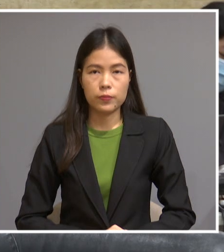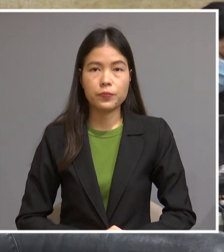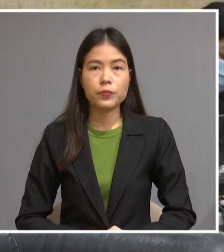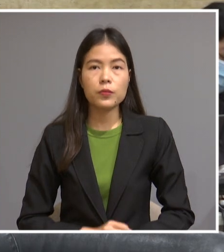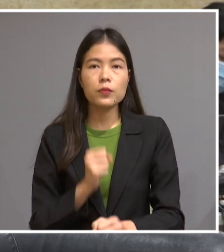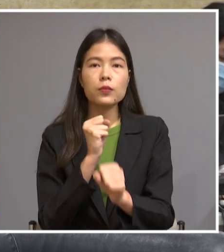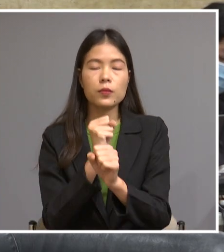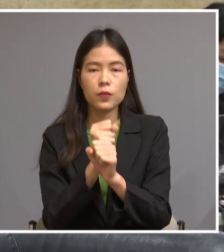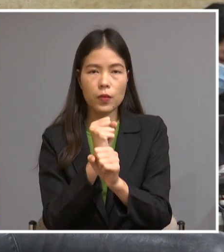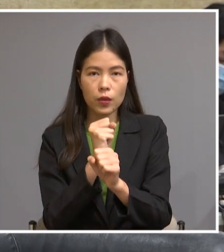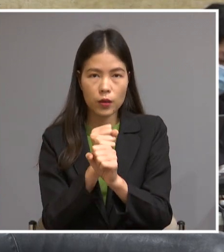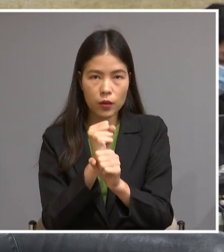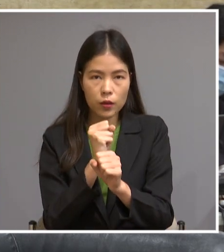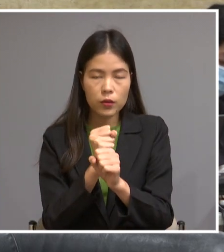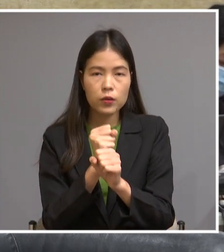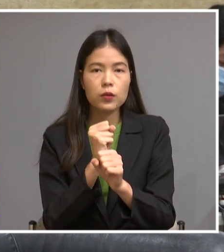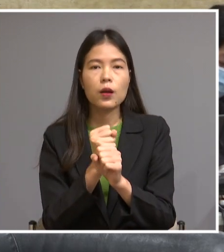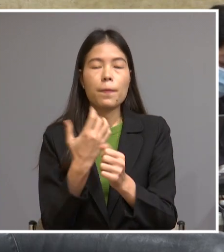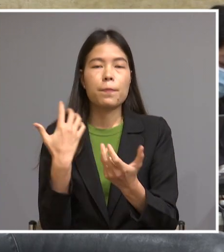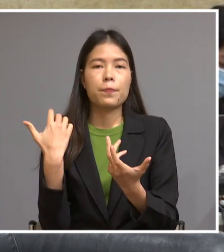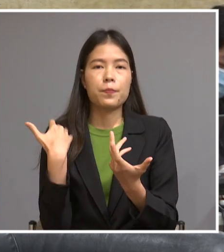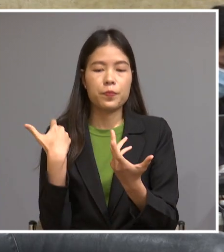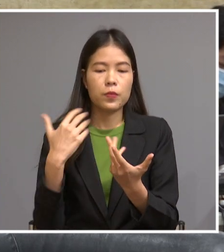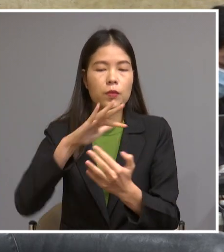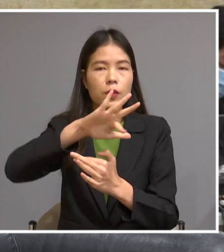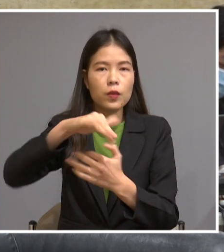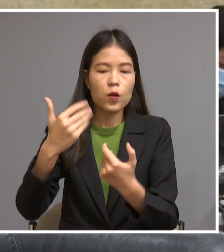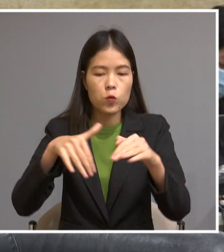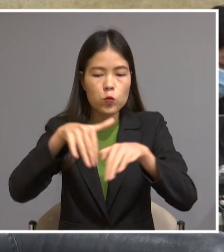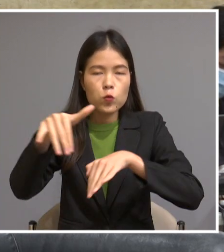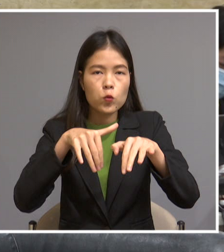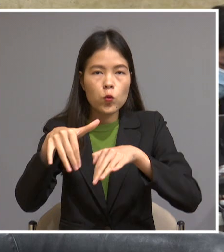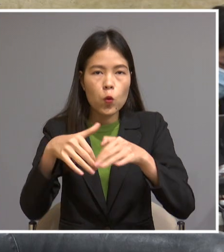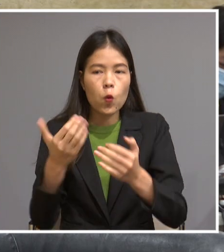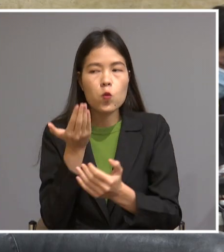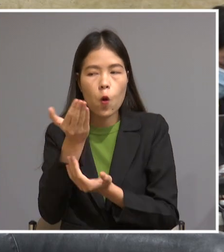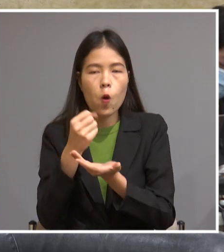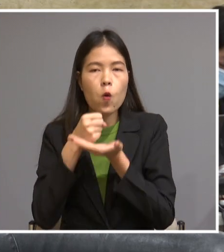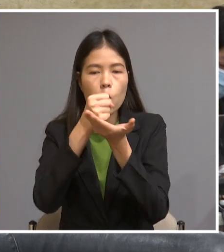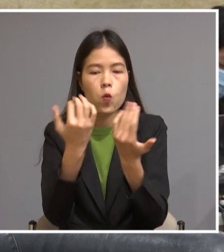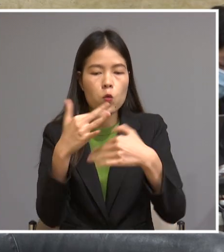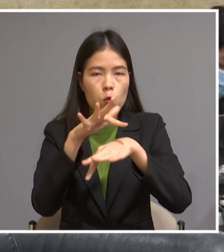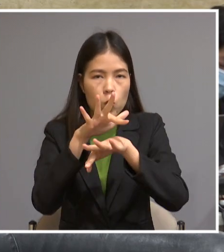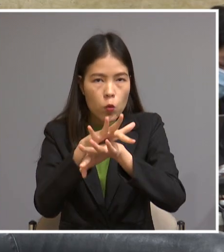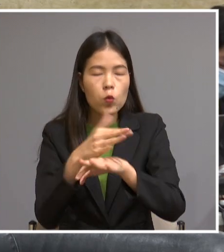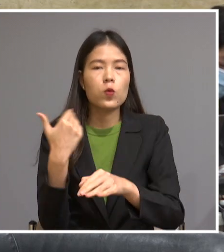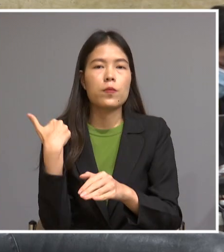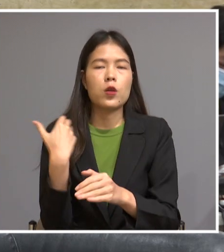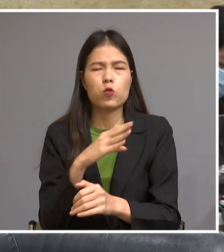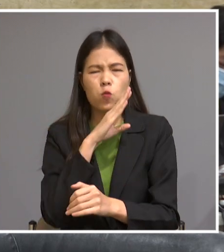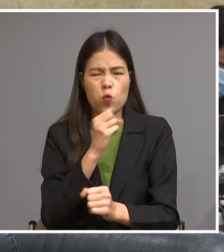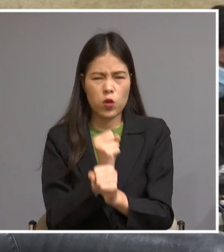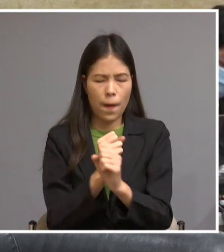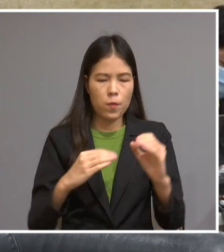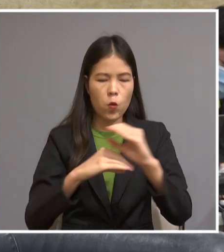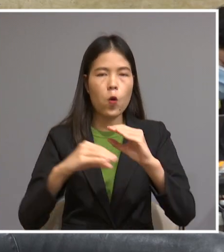ไปขอคามเห็นทุกคนจะให้ความรวมมอเป็อย่างดีเพีงแต่ติดขัดที่ระยะเวลาว่าถ้าจะมีการก่อสรางโงการนี้จิ